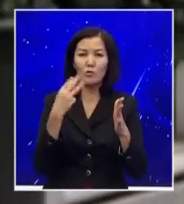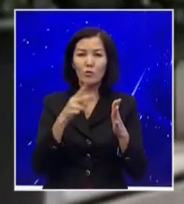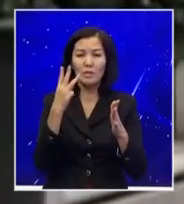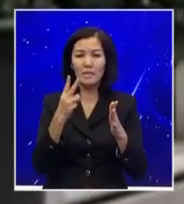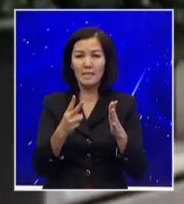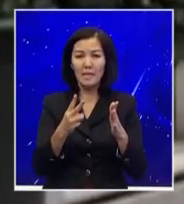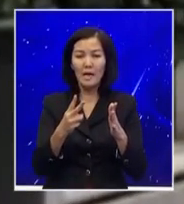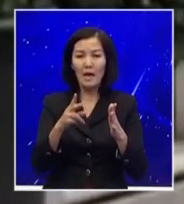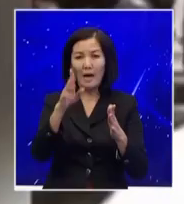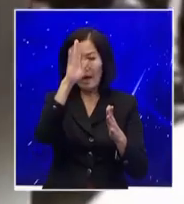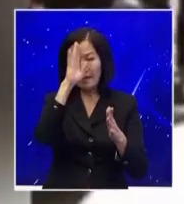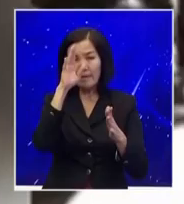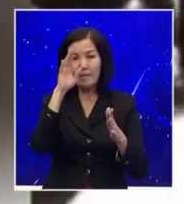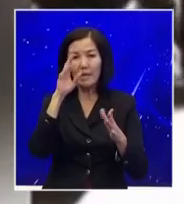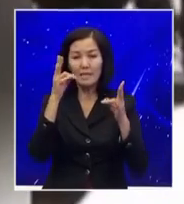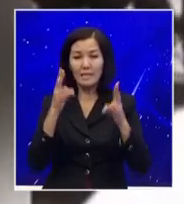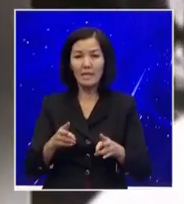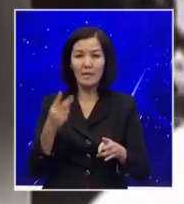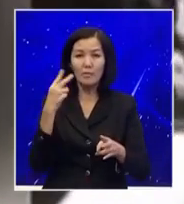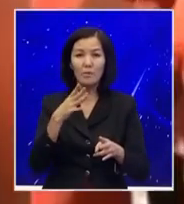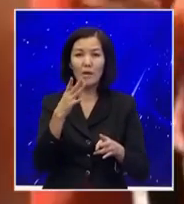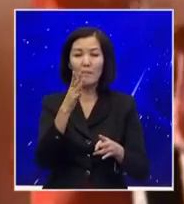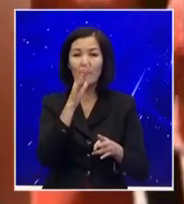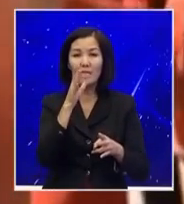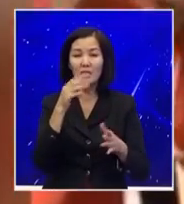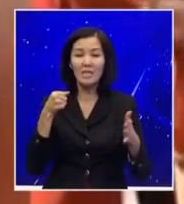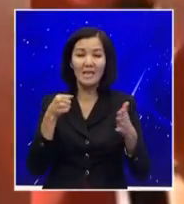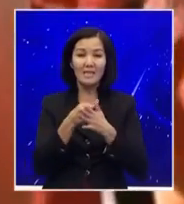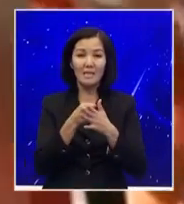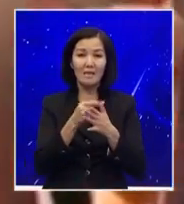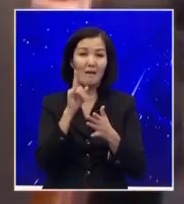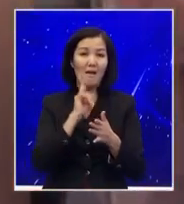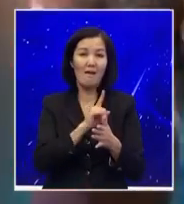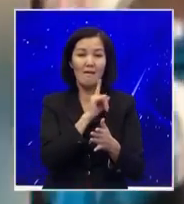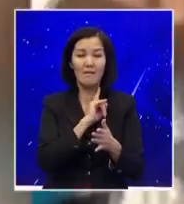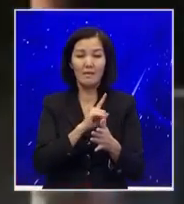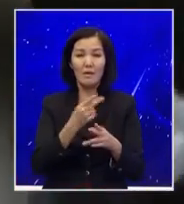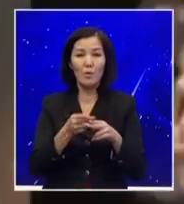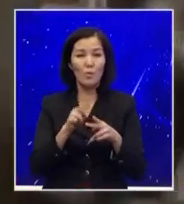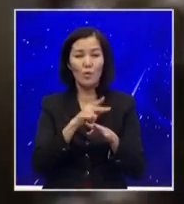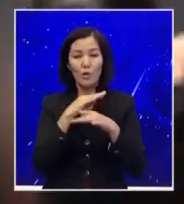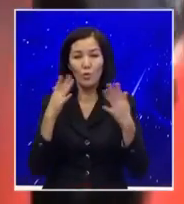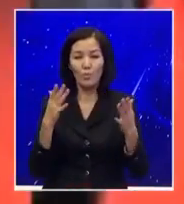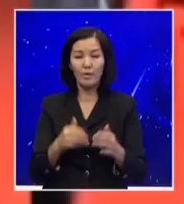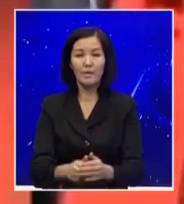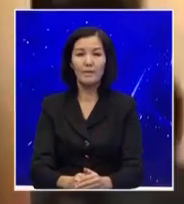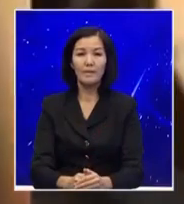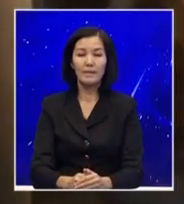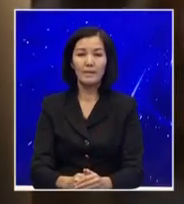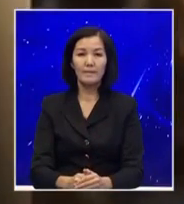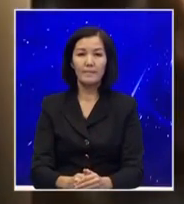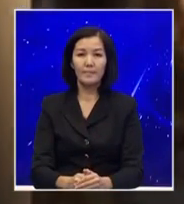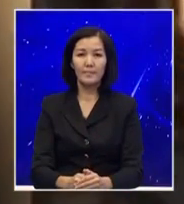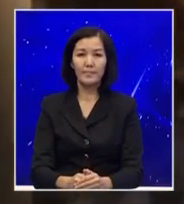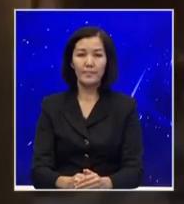адам зардап шеккен. Олардың дені 25 жасқа дейінгі әйелдер. Топтаманы ғаламтор ақпараттарымен дайындаған Мадина Несіпбек, Жетісу